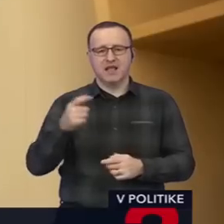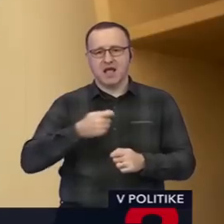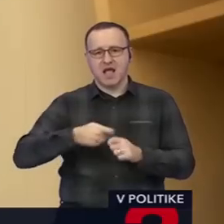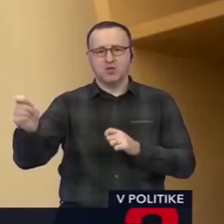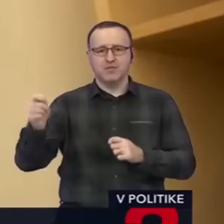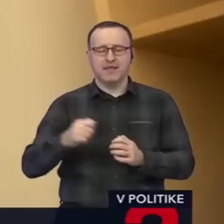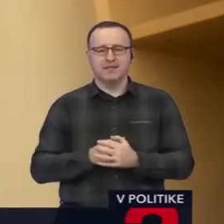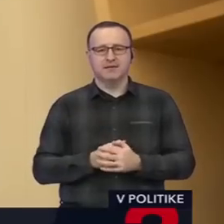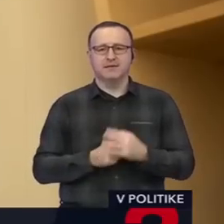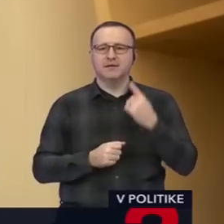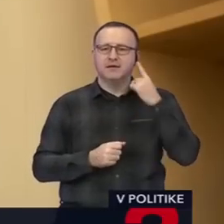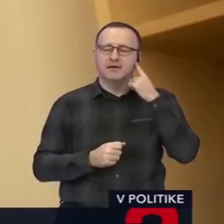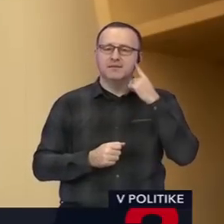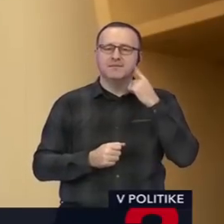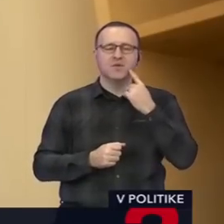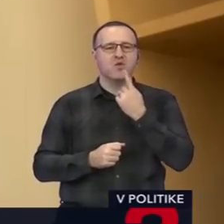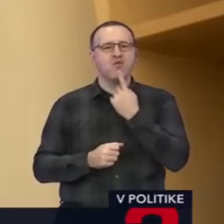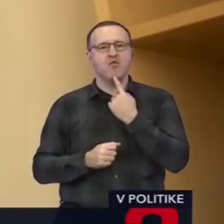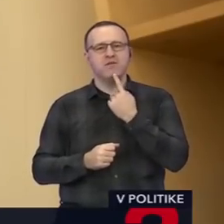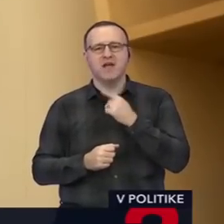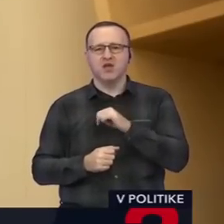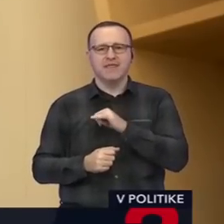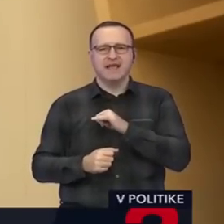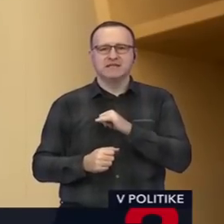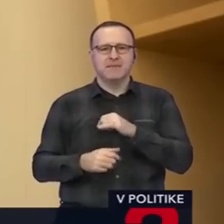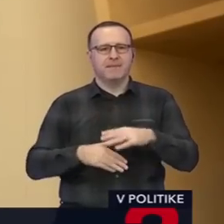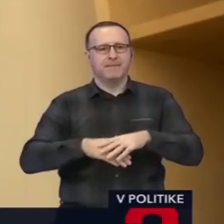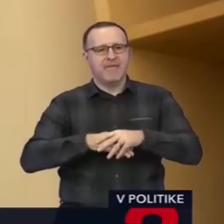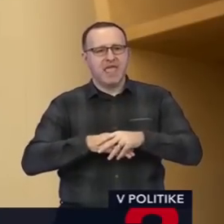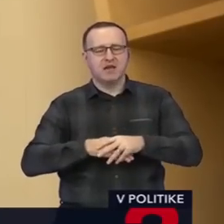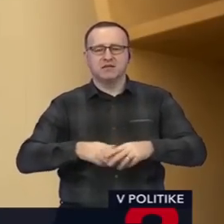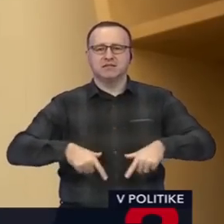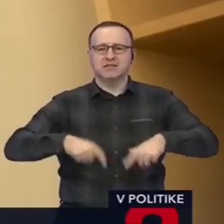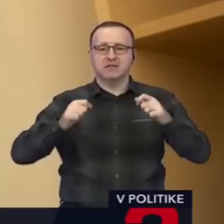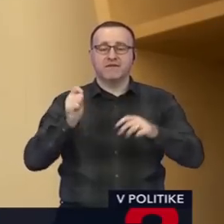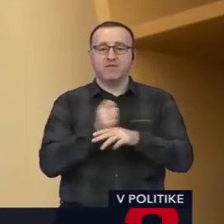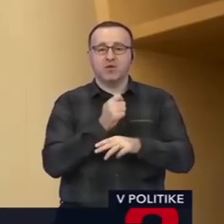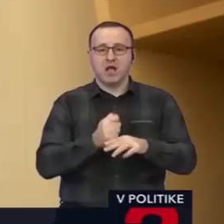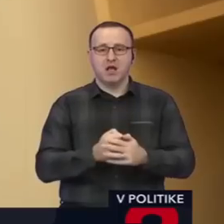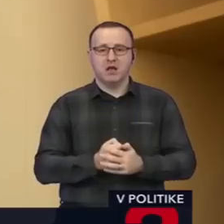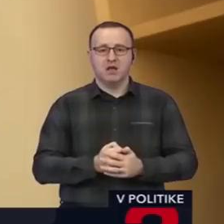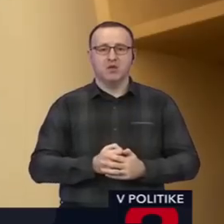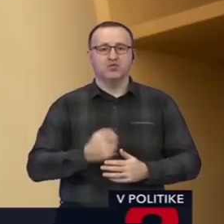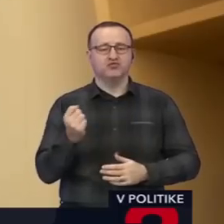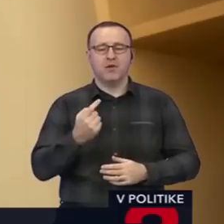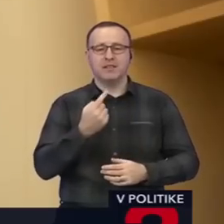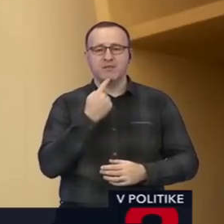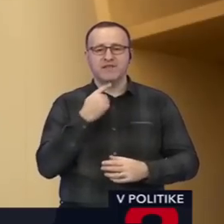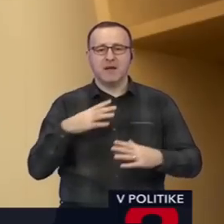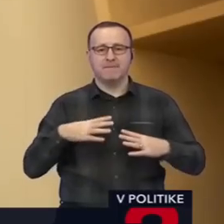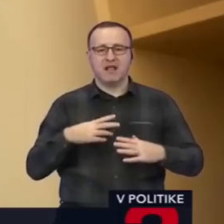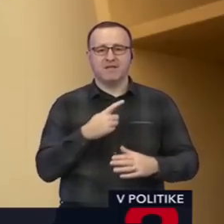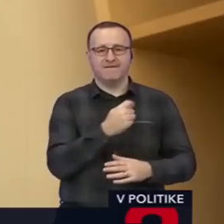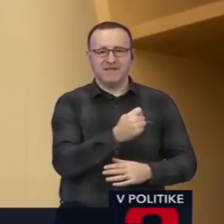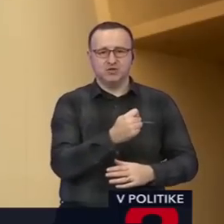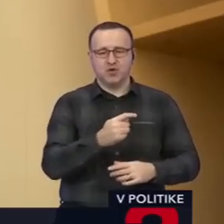znie tak ľúbivo, veď kto by nechcel mier, kto by nechcel zastaviť vojnu. To, čo vám už nepovedia pani Fico a iní,